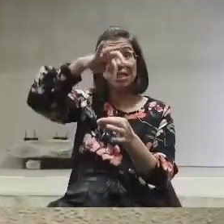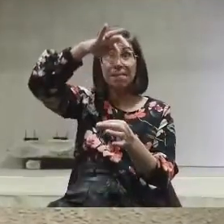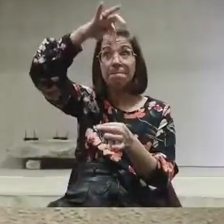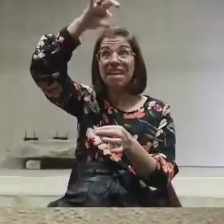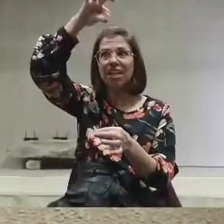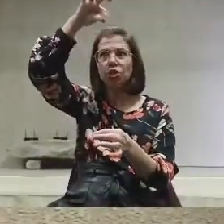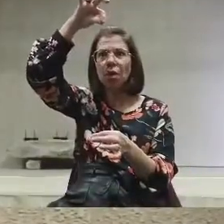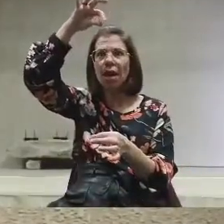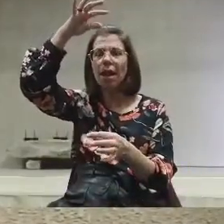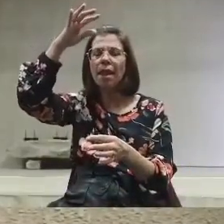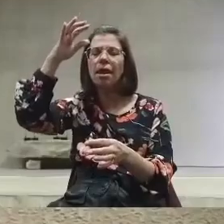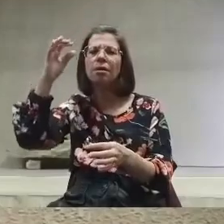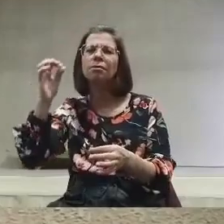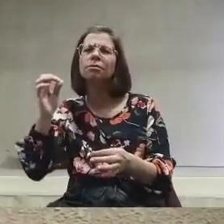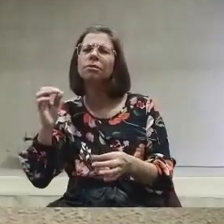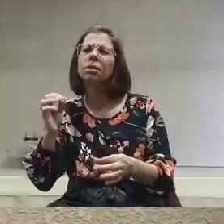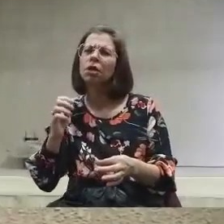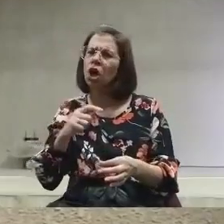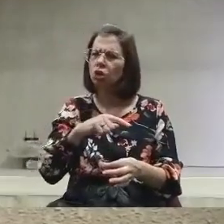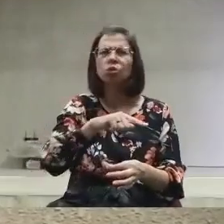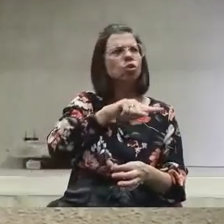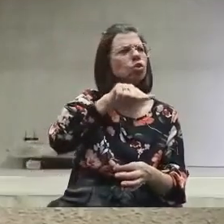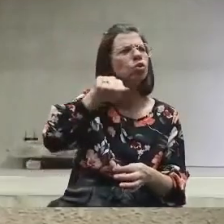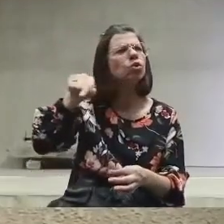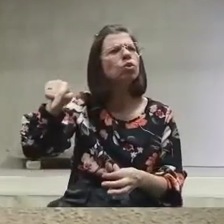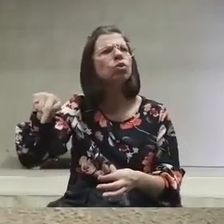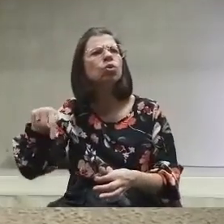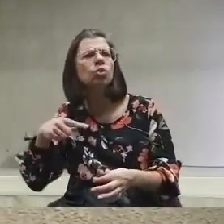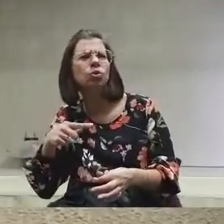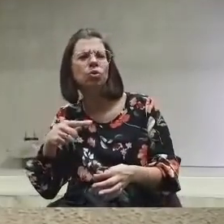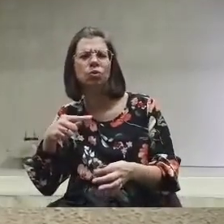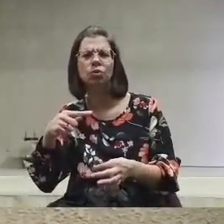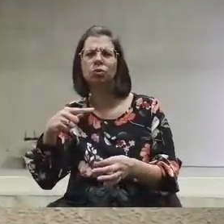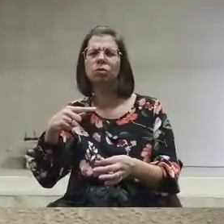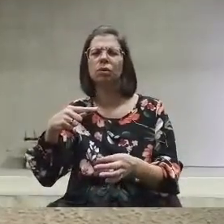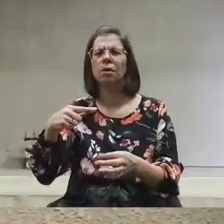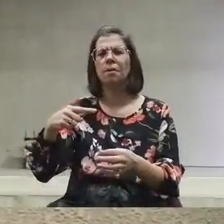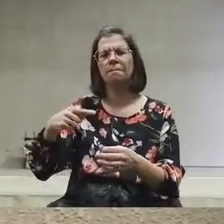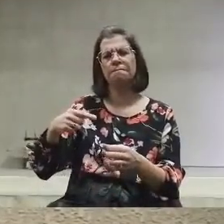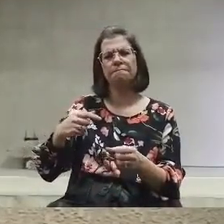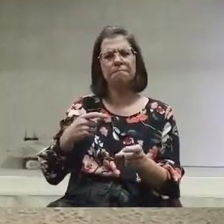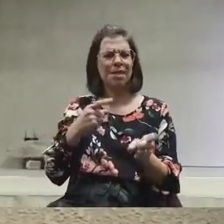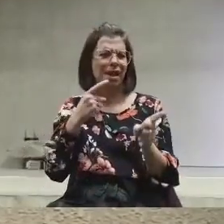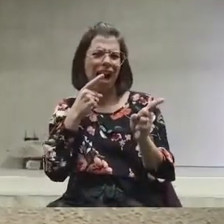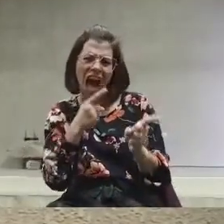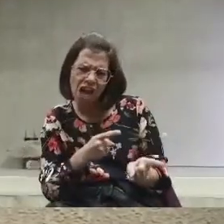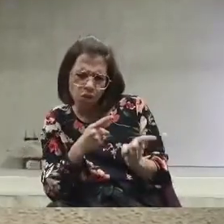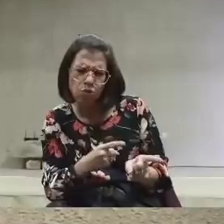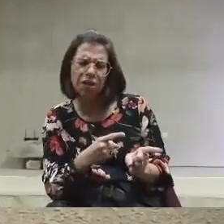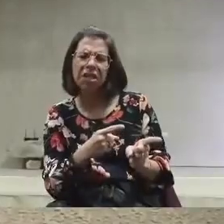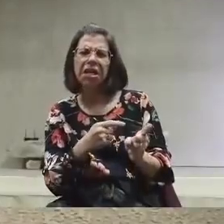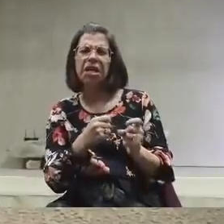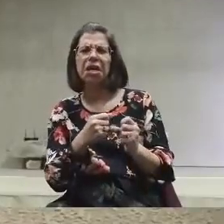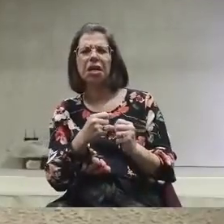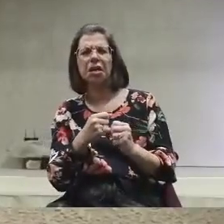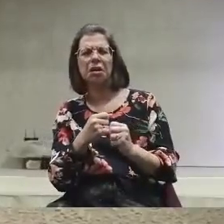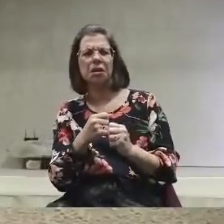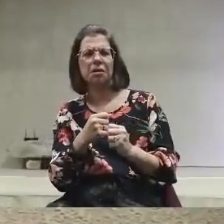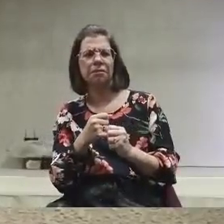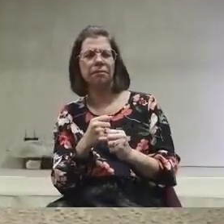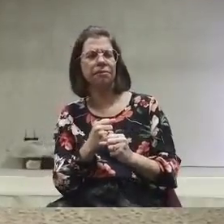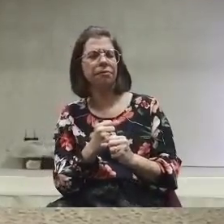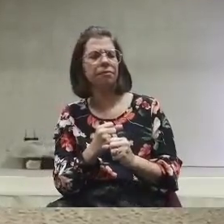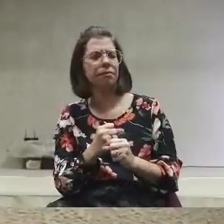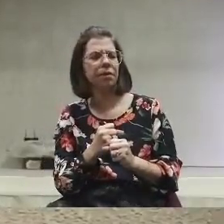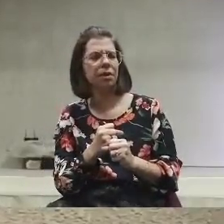trompés, accusés, maltraités par le diable. Mais à la croix du calvaire, les dominations, les